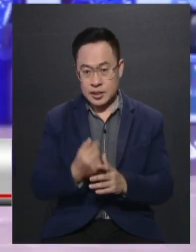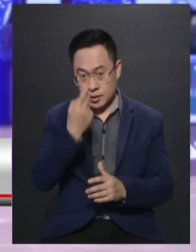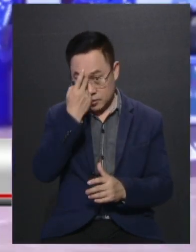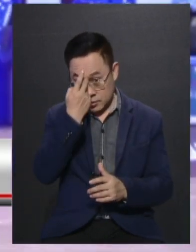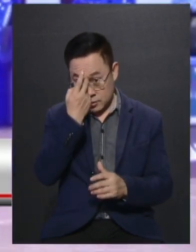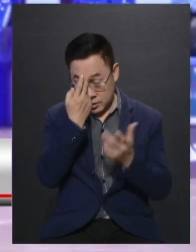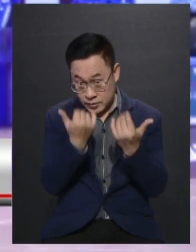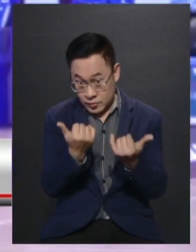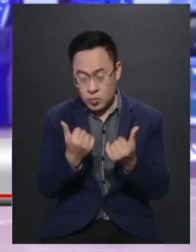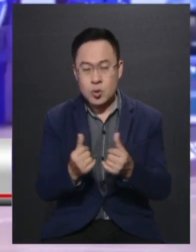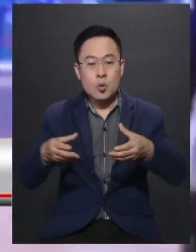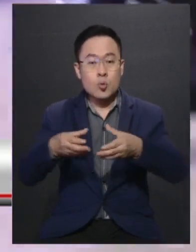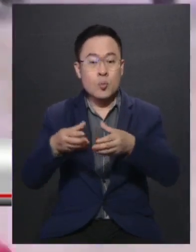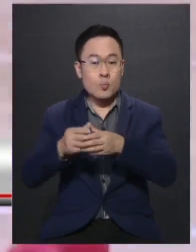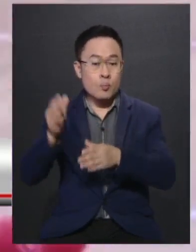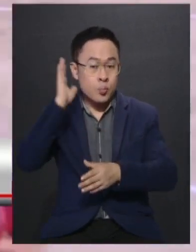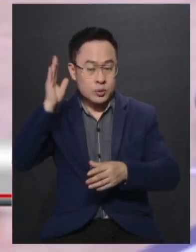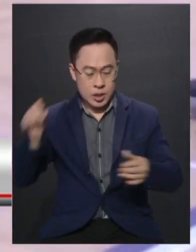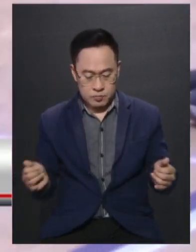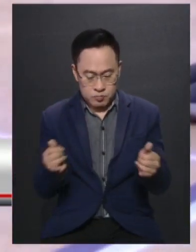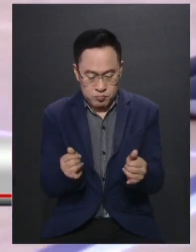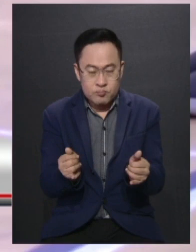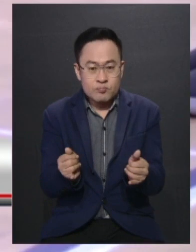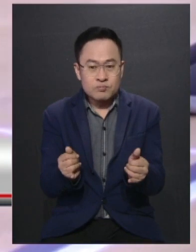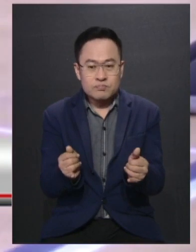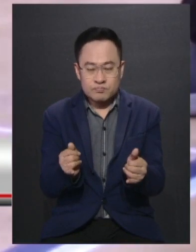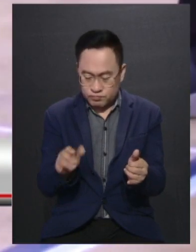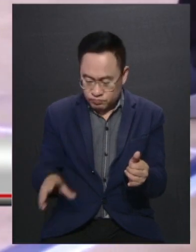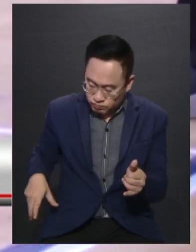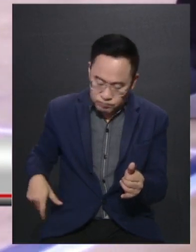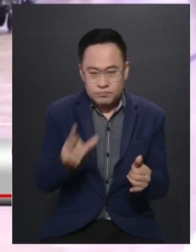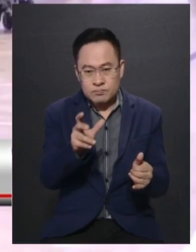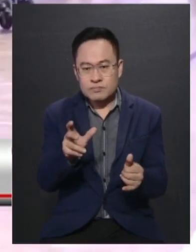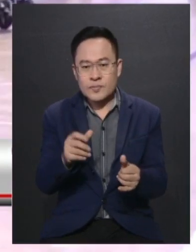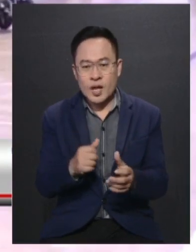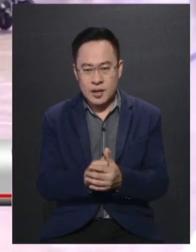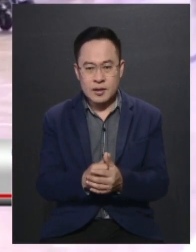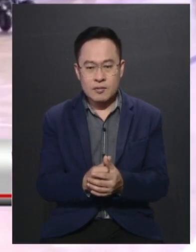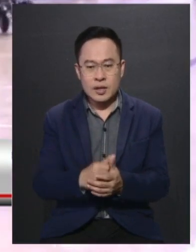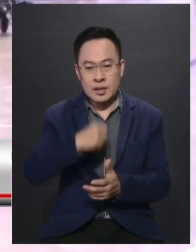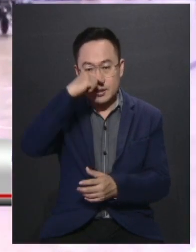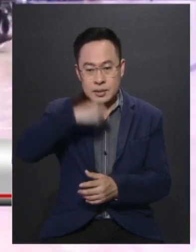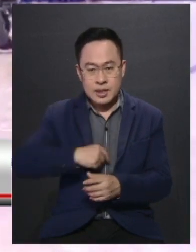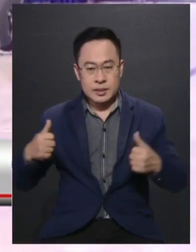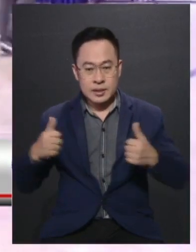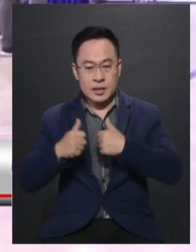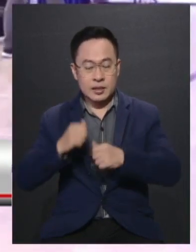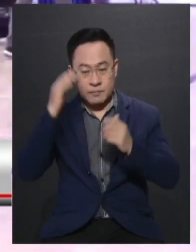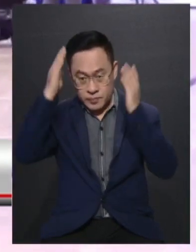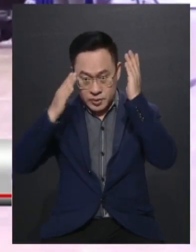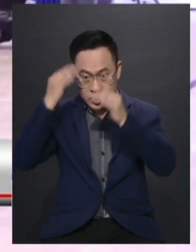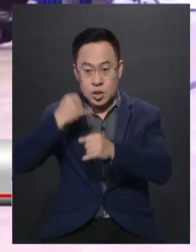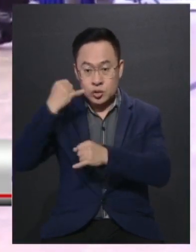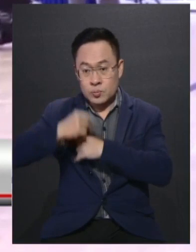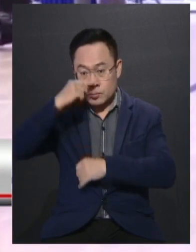คคล BC 1ชายนะคะวิษณุห้วยประดิษฐ์เอาชนะปาติบาลอาปูรุซามีจากมาเลเซีย